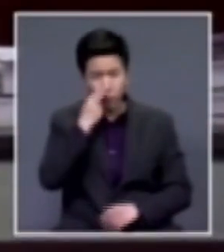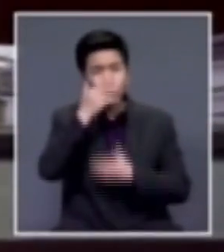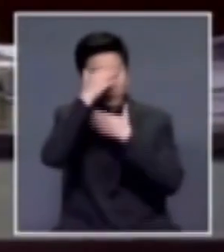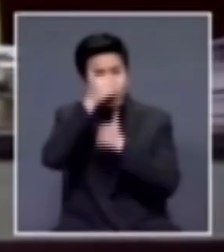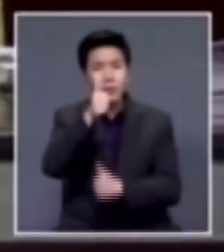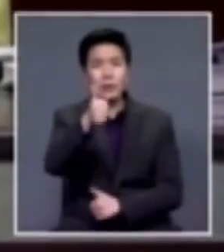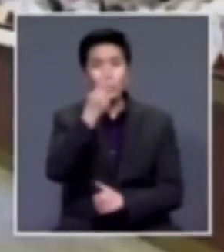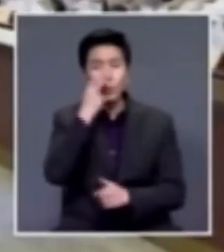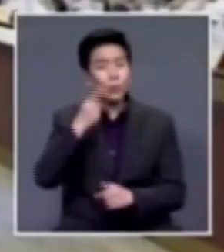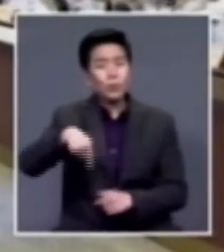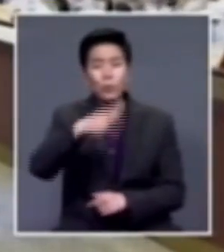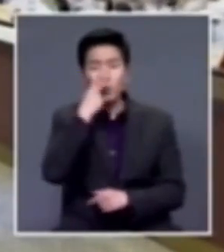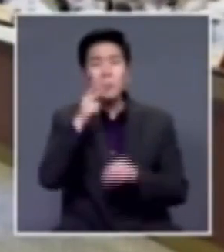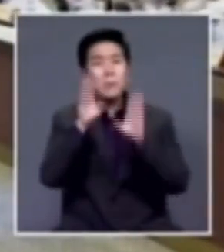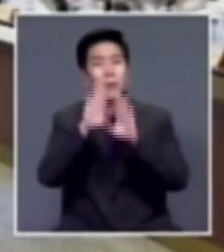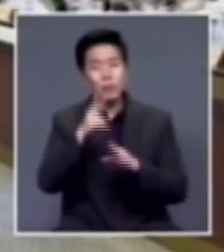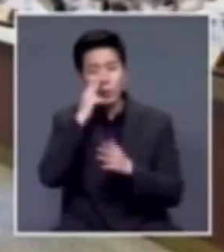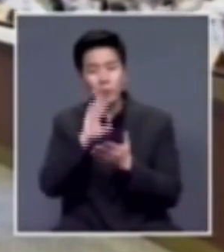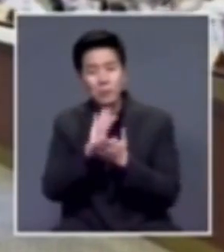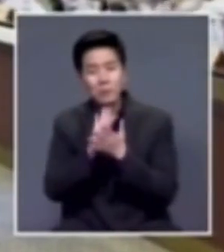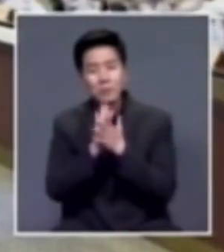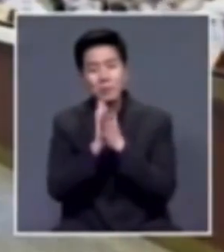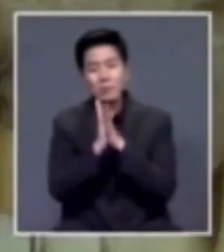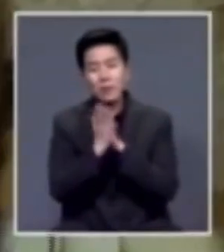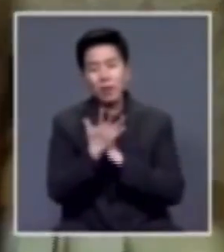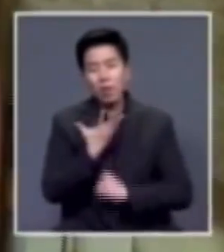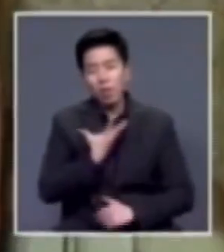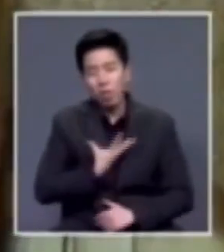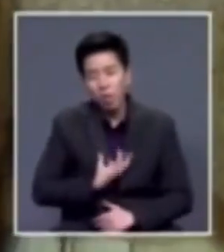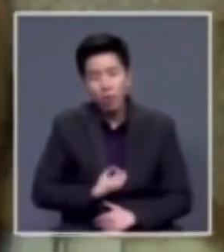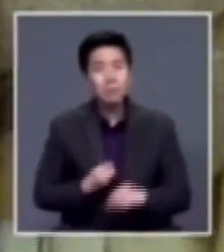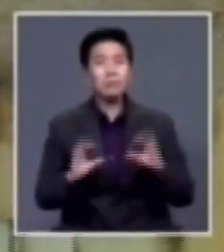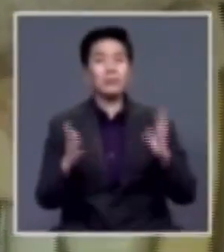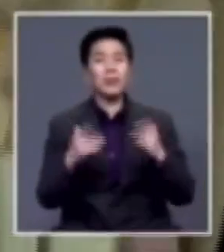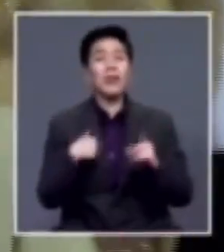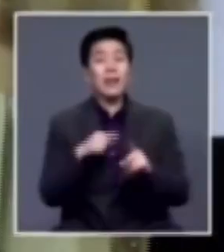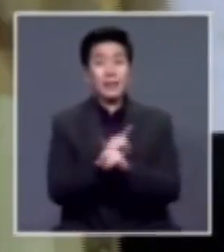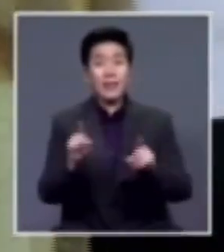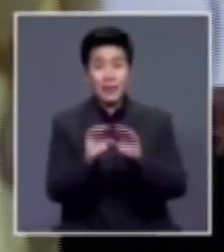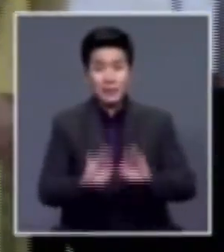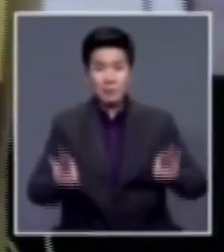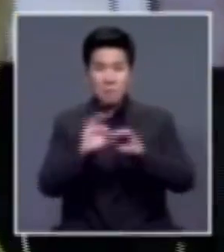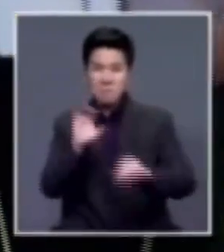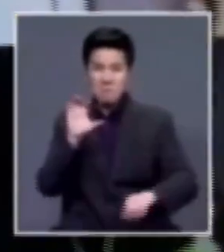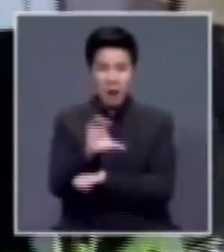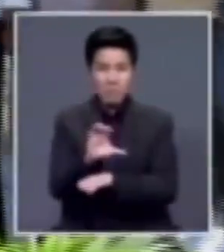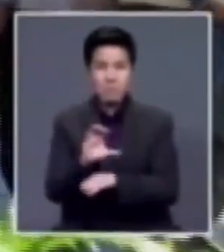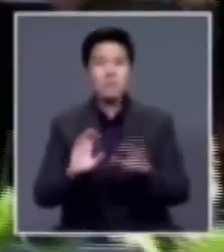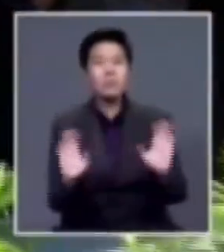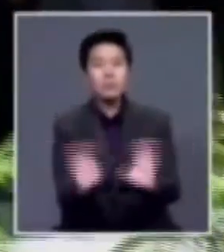ะครับแล้วก็ดูทุกคนก็มีบรรยากาศที่เปลี่ยนแปลงนะไม่ซึมเศร้าเหงาหงอยนะแต่ข้อสำคัญก็คืออย่าไปบังคับนะครับอย่